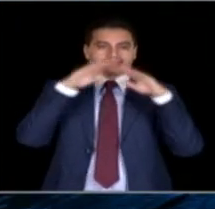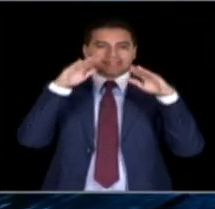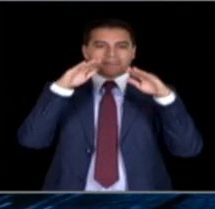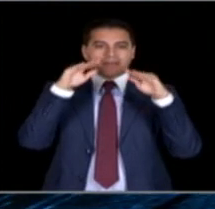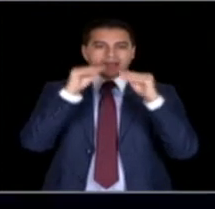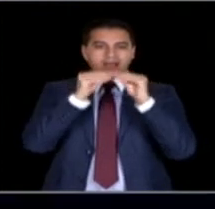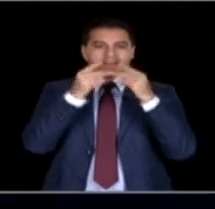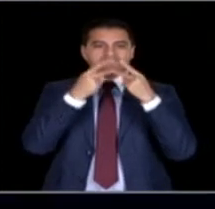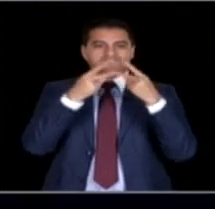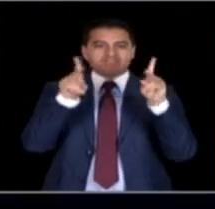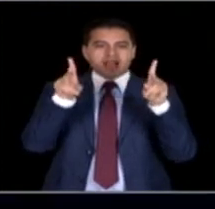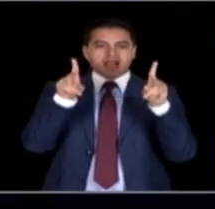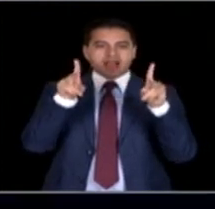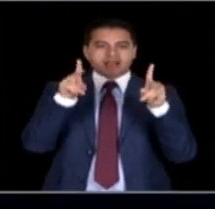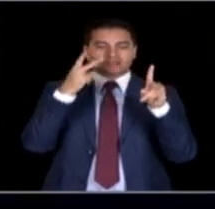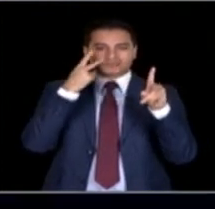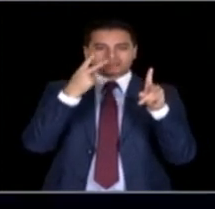وتم افتتاحها 2005.